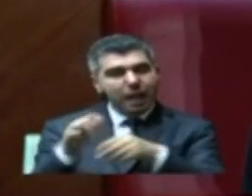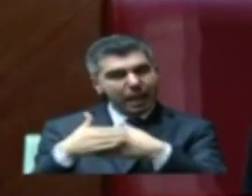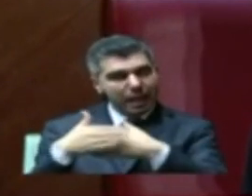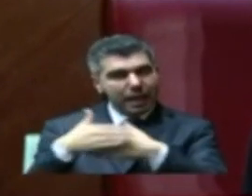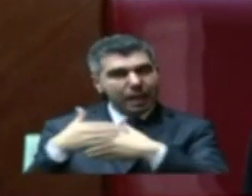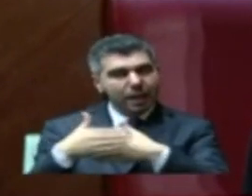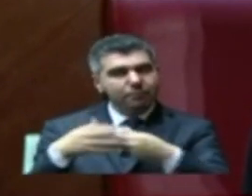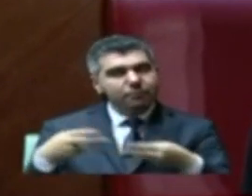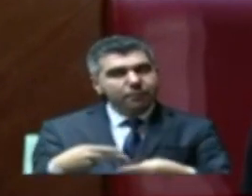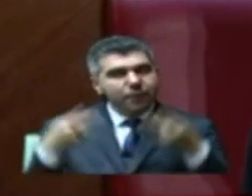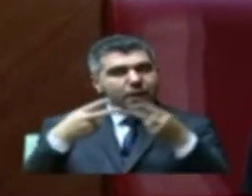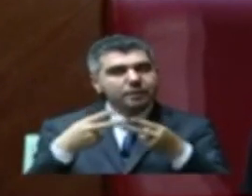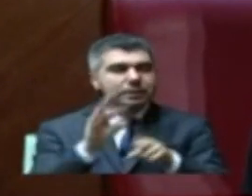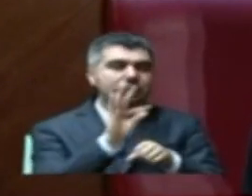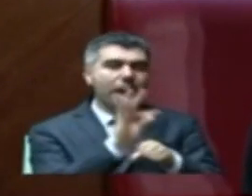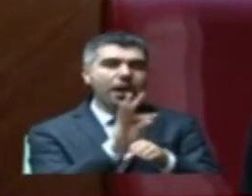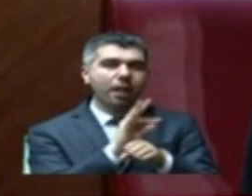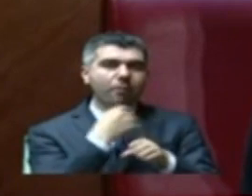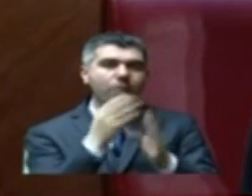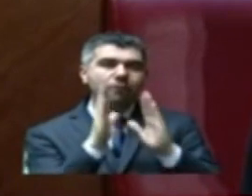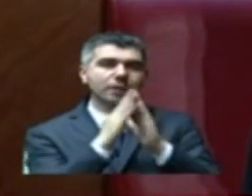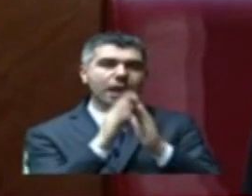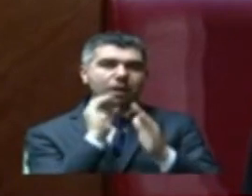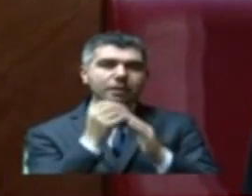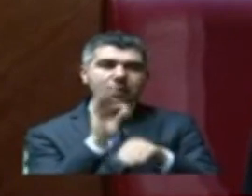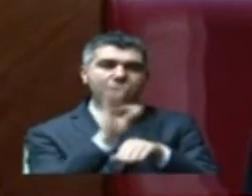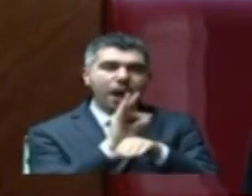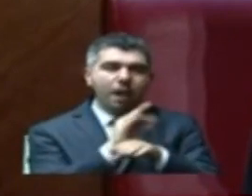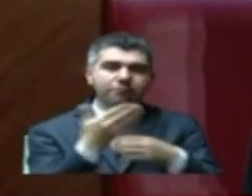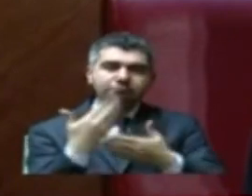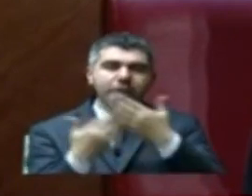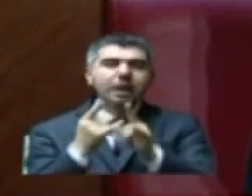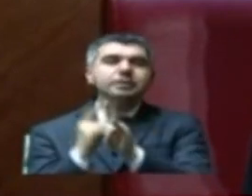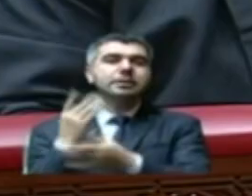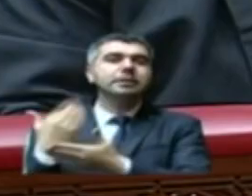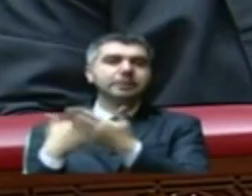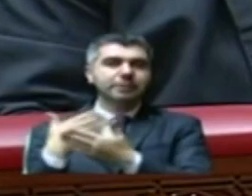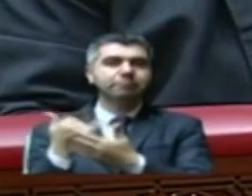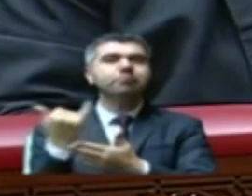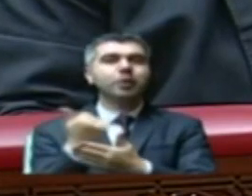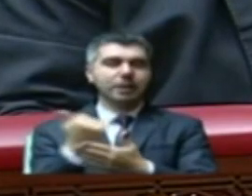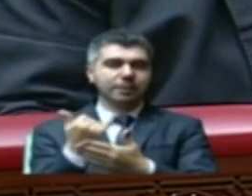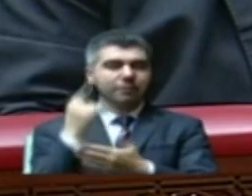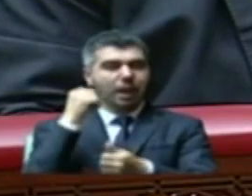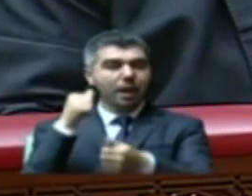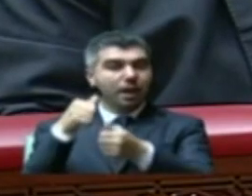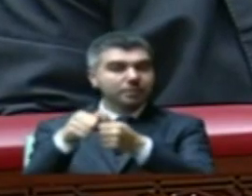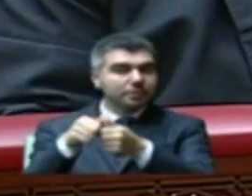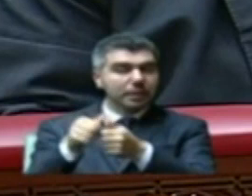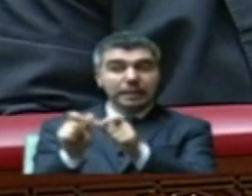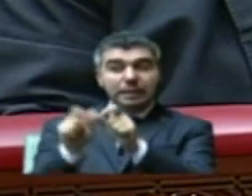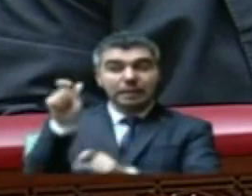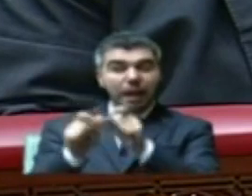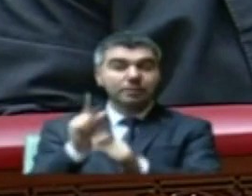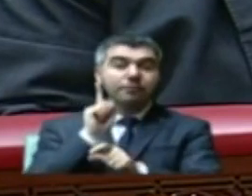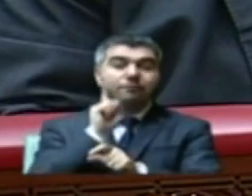خاص بدور الصنعة، لان كنعتبروا هذا الدور مهم، عندهم اهميه اقتصاديه واجتماعيه كبرى، لان هاد النساء الحرفيات